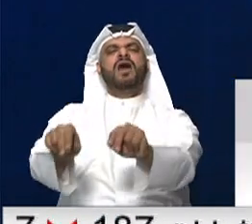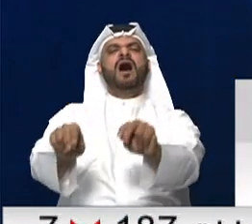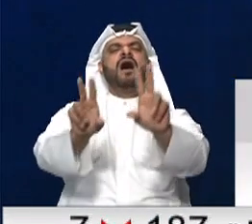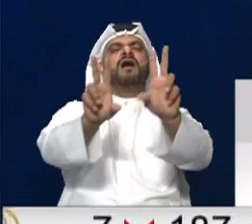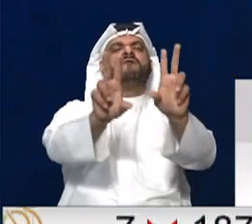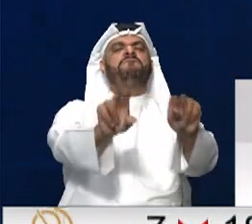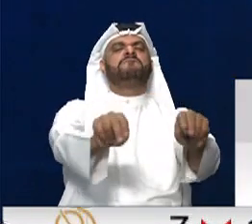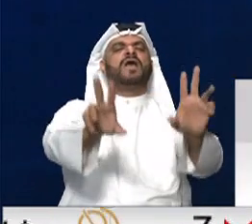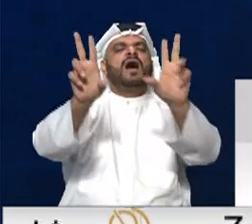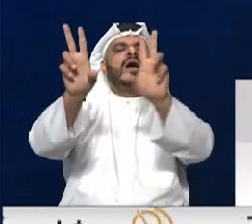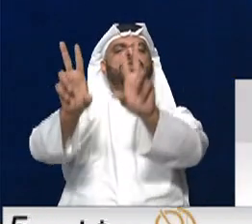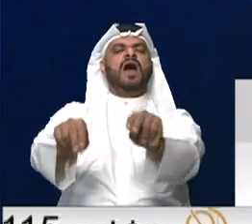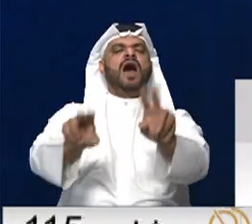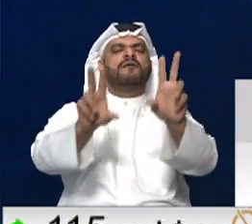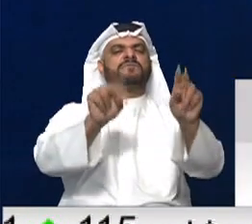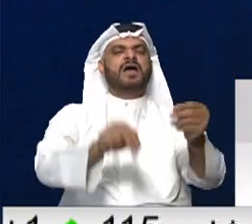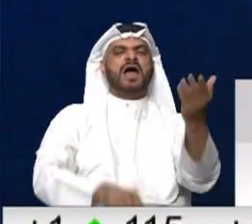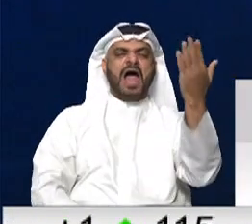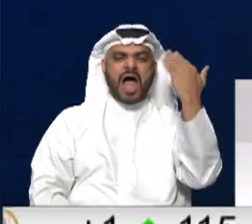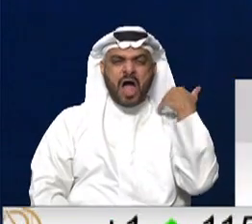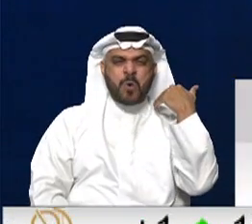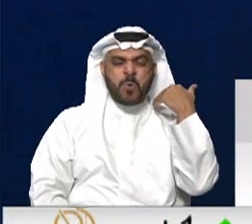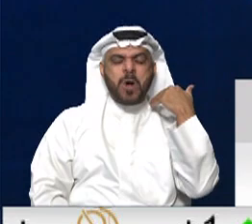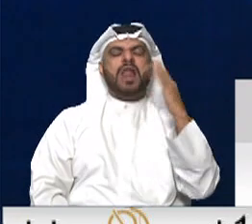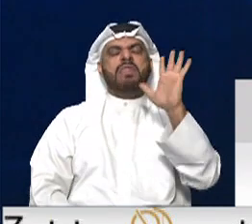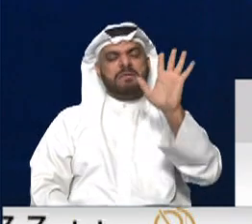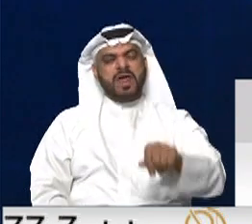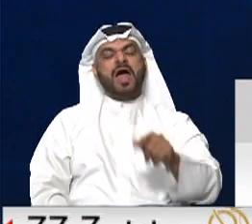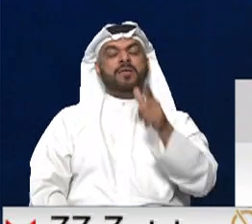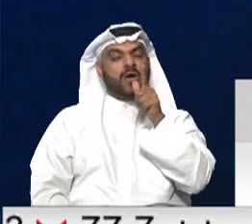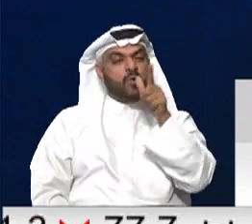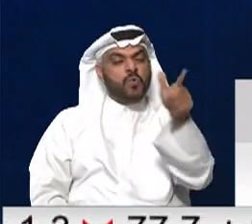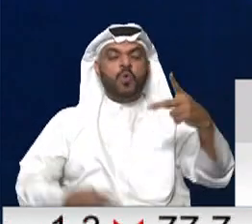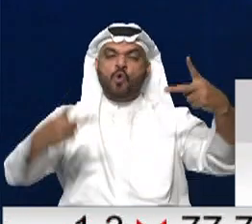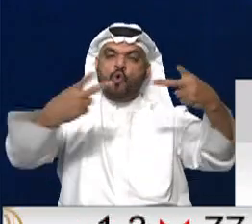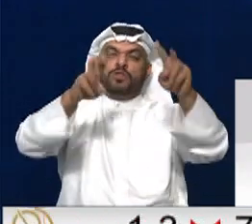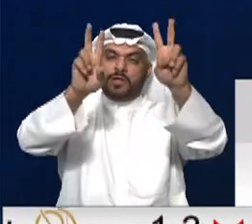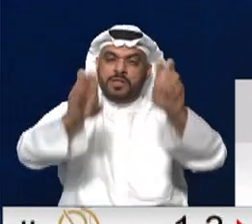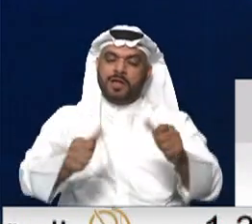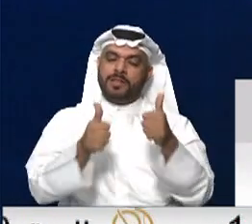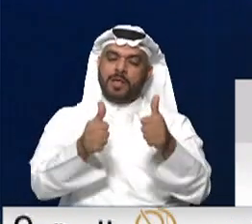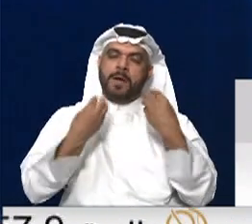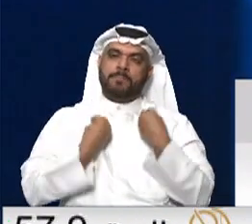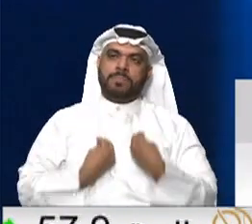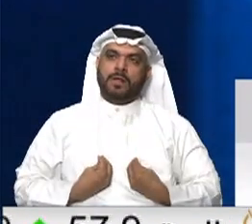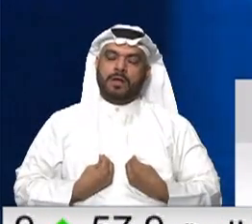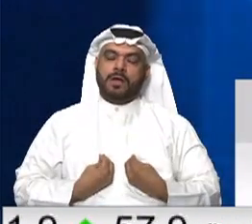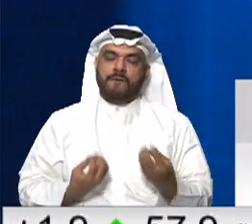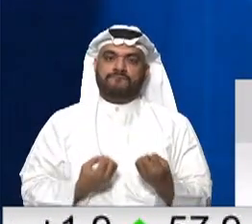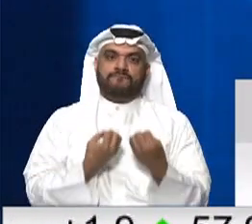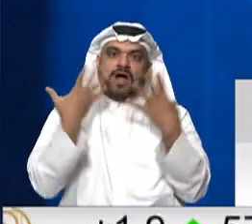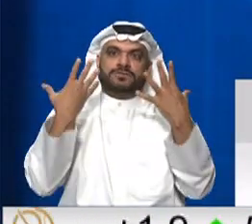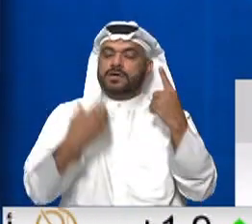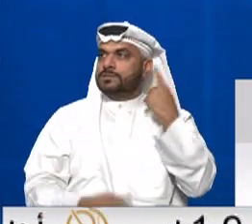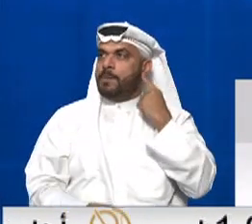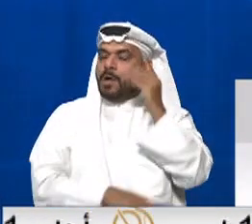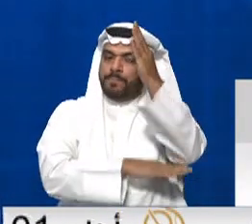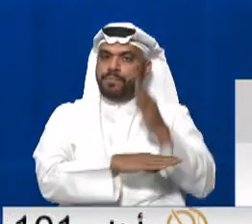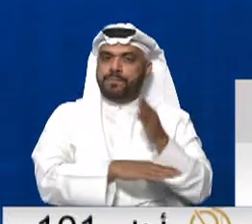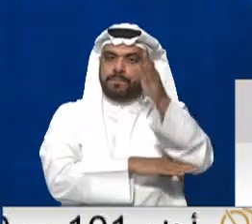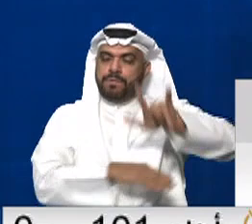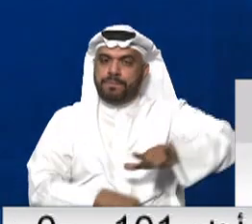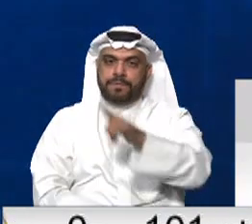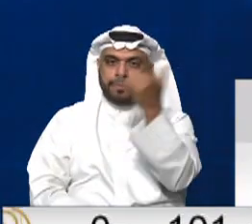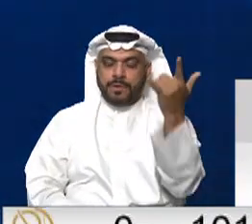أن اشتباكات خفيفة بالأسلحة الخفيفة وليست بالأسلحة الثقيلة كانت في بعض